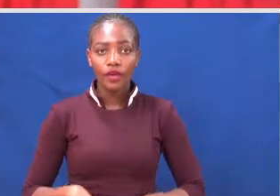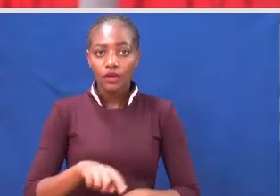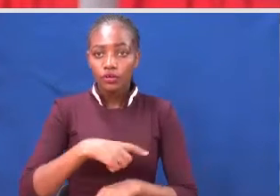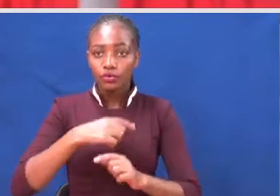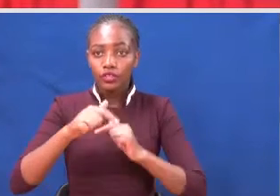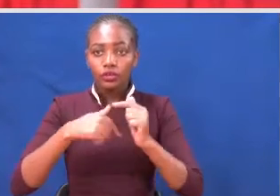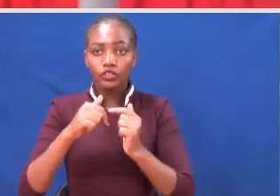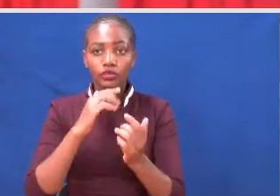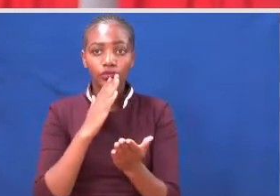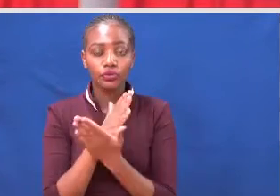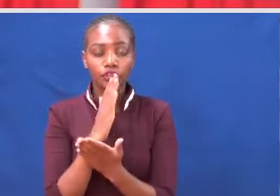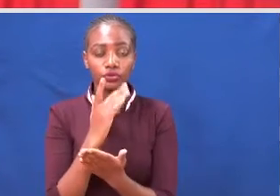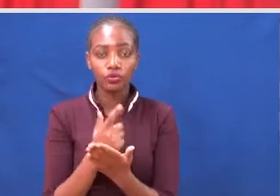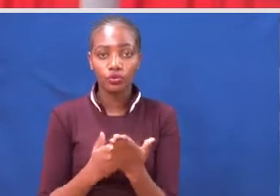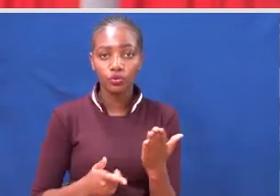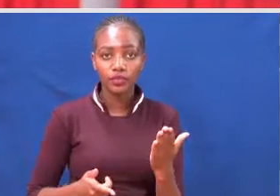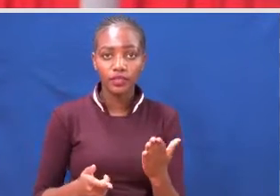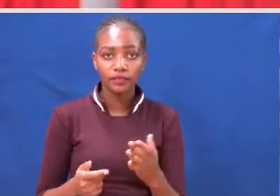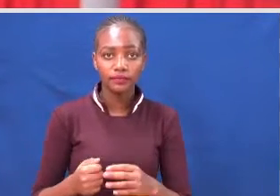kuhakikisha